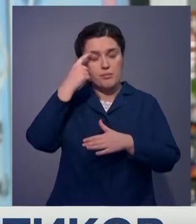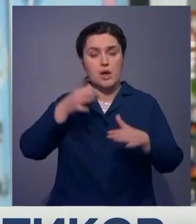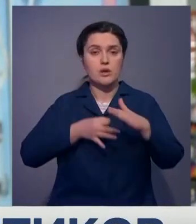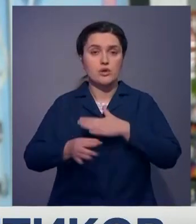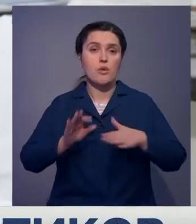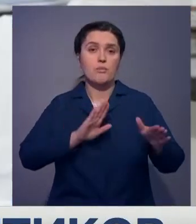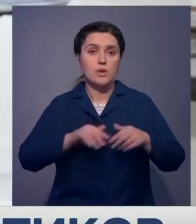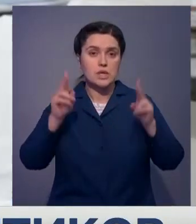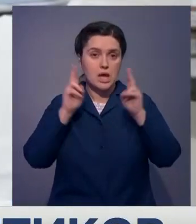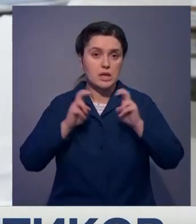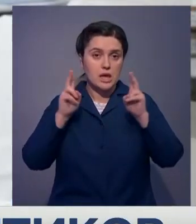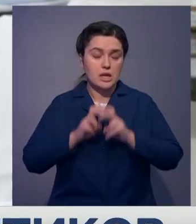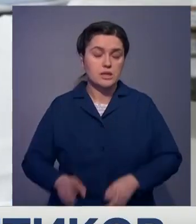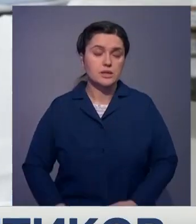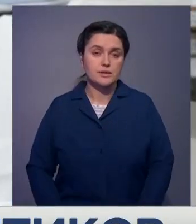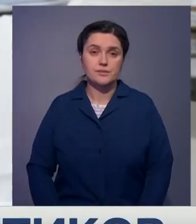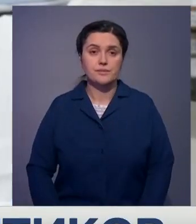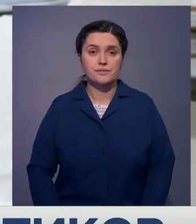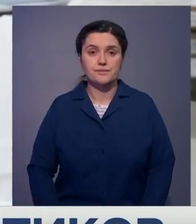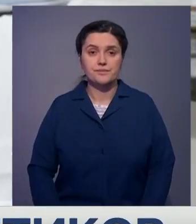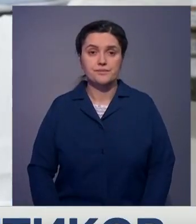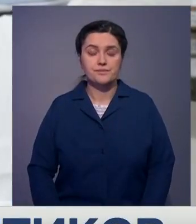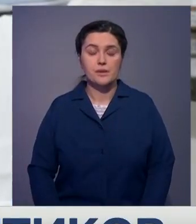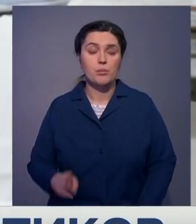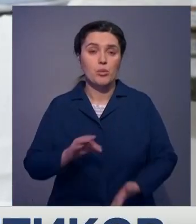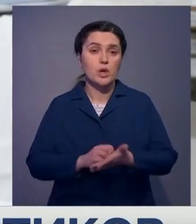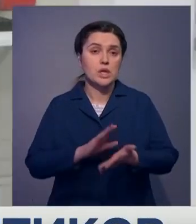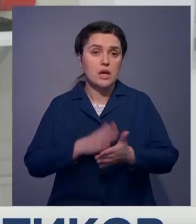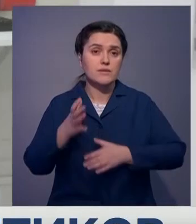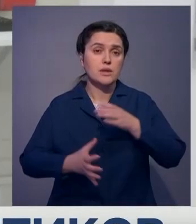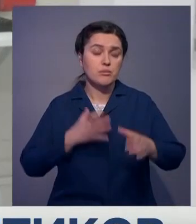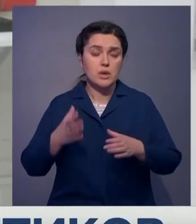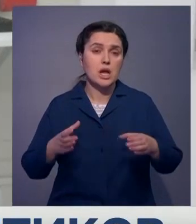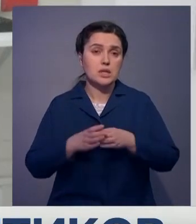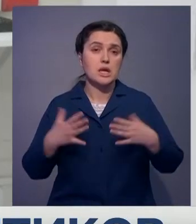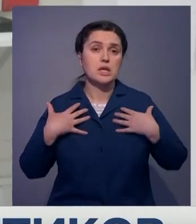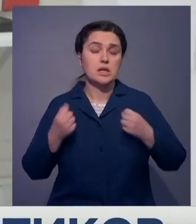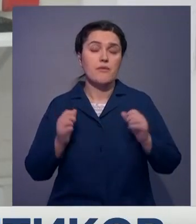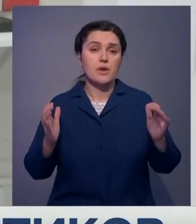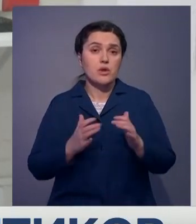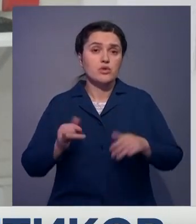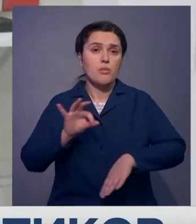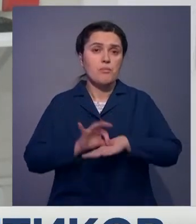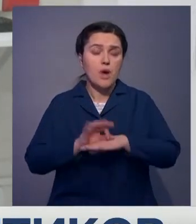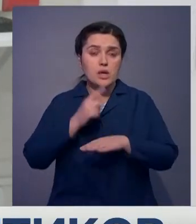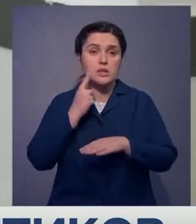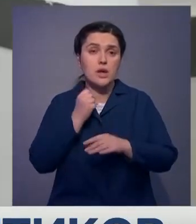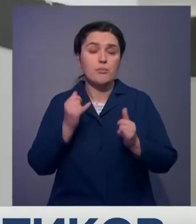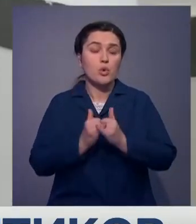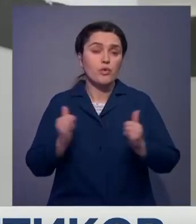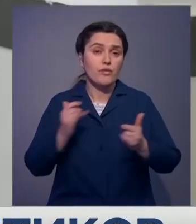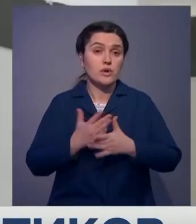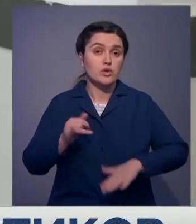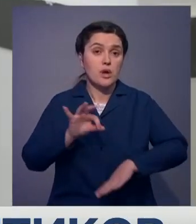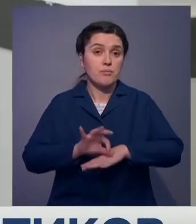после анализа. По данным Всемирной организации здравоохранения, количество больных диабетом постоянно увеличивается. Сейчас этой